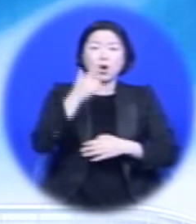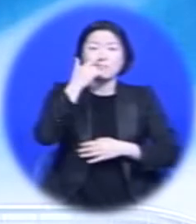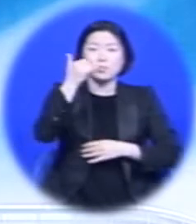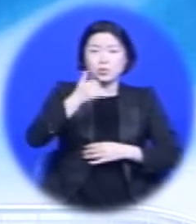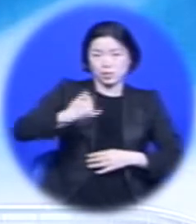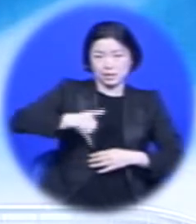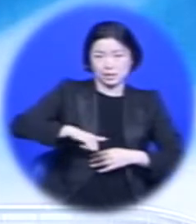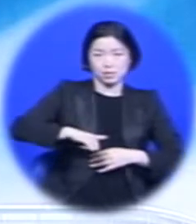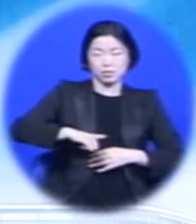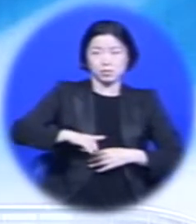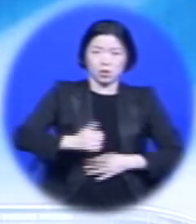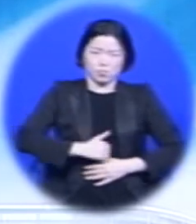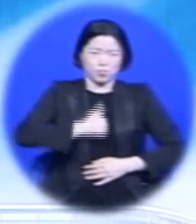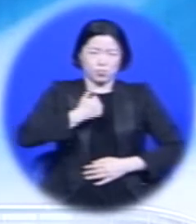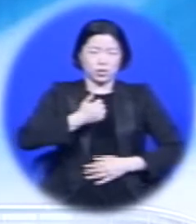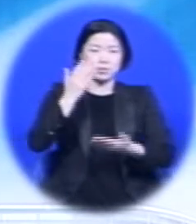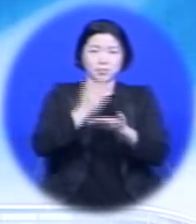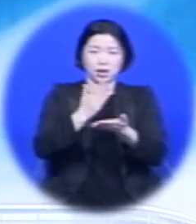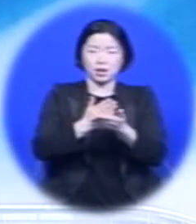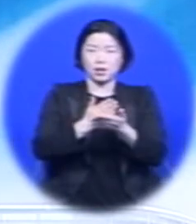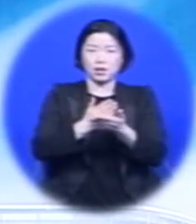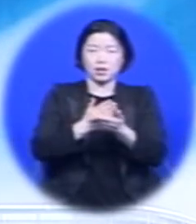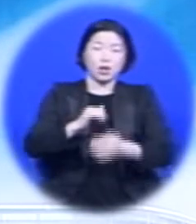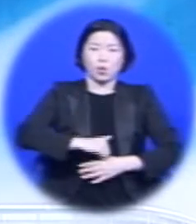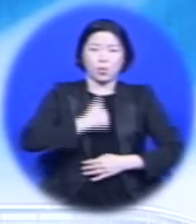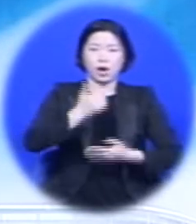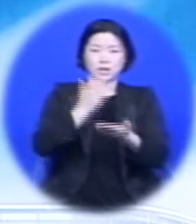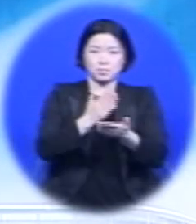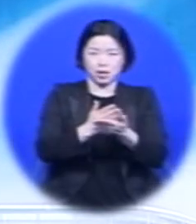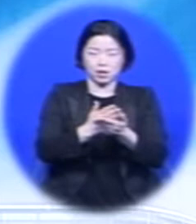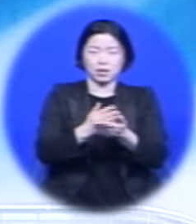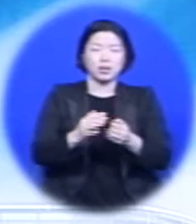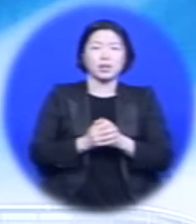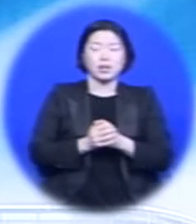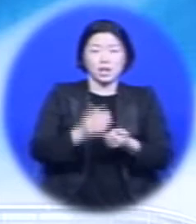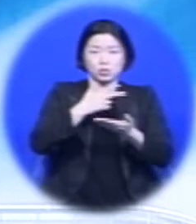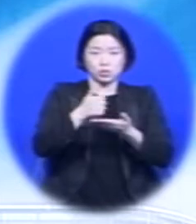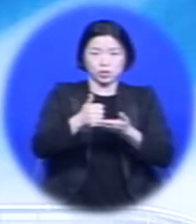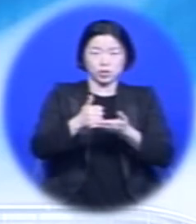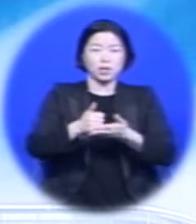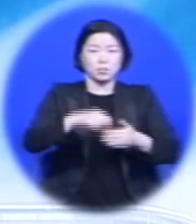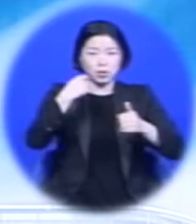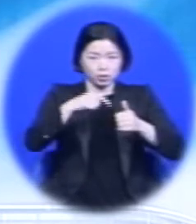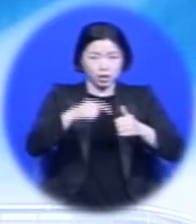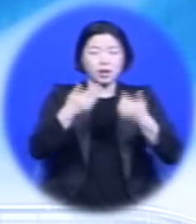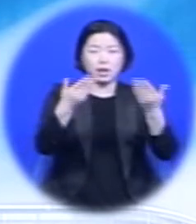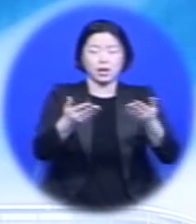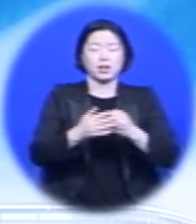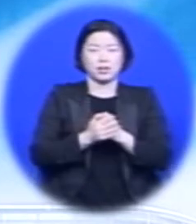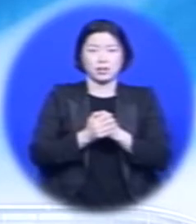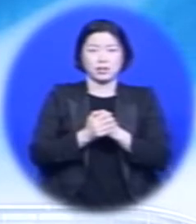자녀들을 분노하게 하지 말고, 화내게 하지 말고, 주의 교양과 훈계로 가르치라.